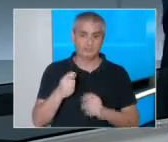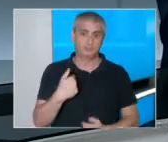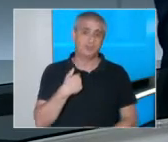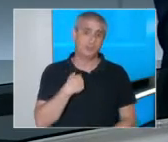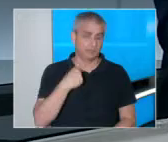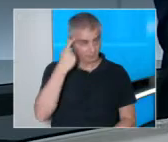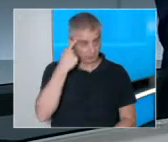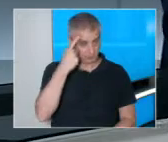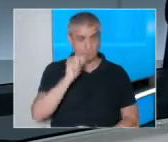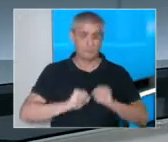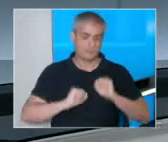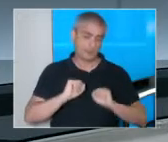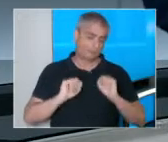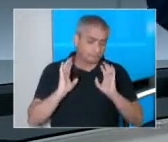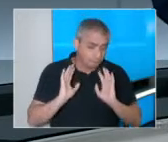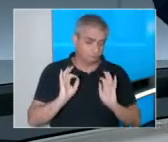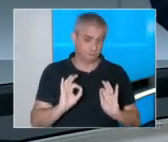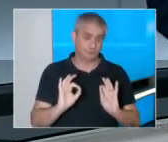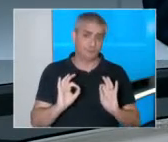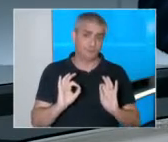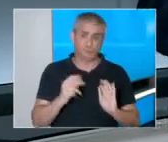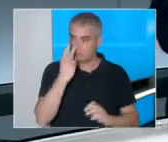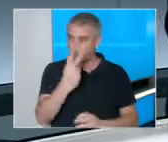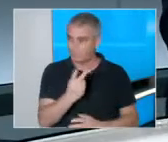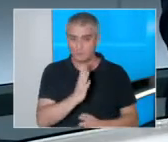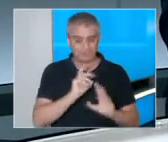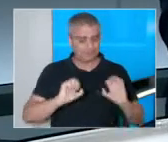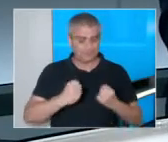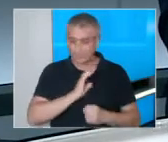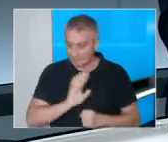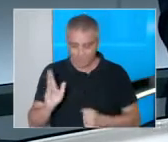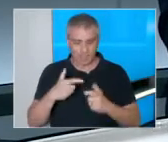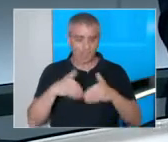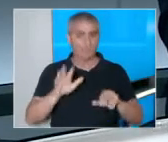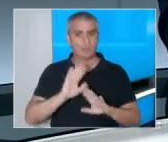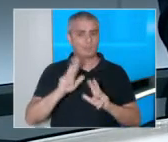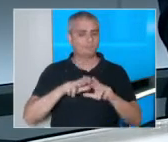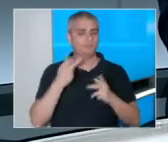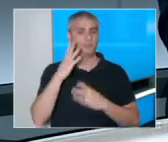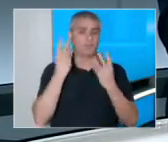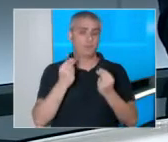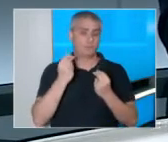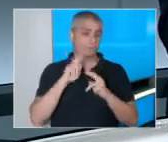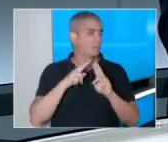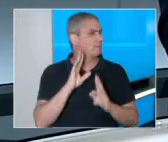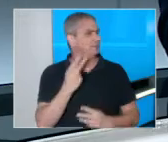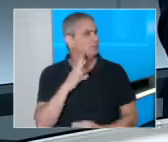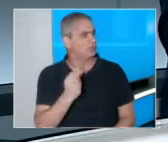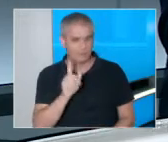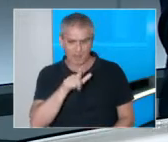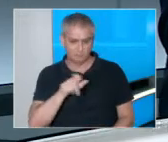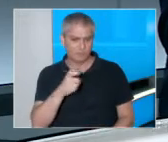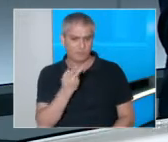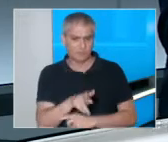לנו באוזן. אני חושב שהם מתנהלים יחסית בסדר. אתה רואה שבלי סגרים ובלי הגבלות אנחנו במצב טוב יותר מאשר בעולם. מה זה טוב יותר? 1,700